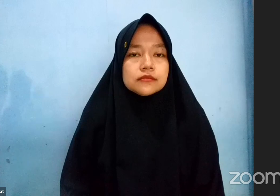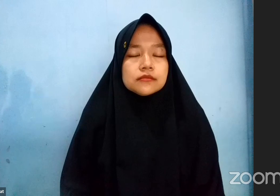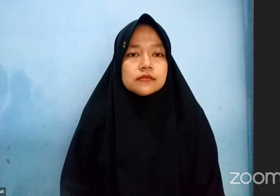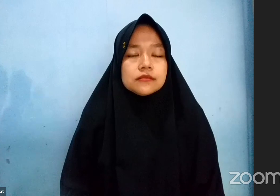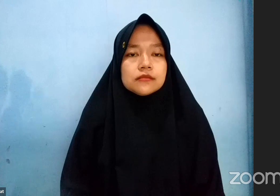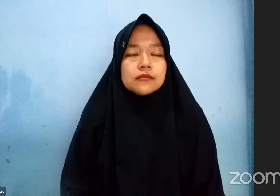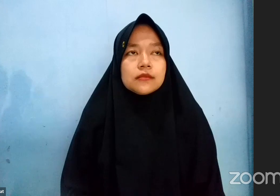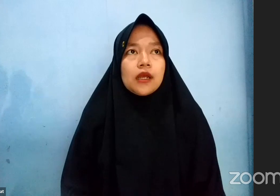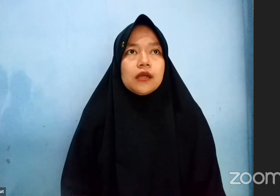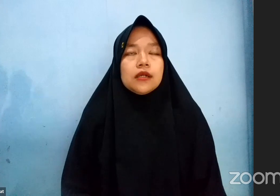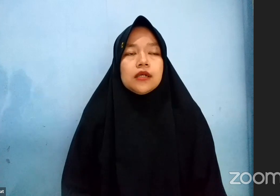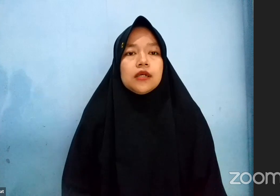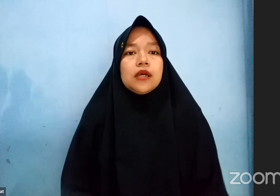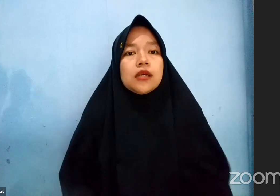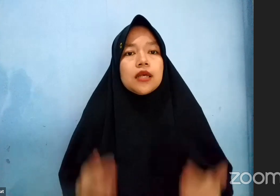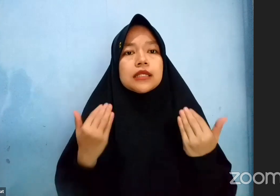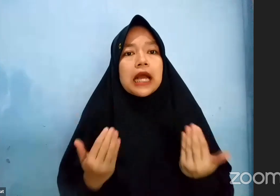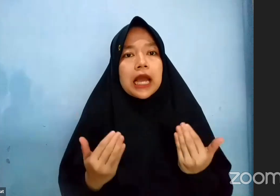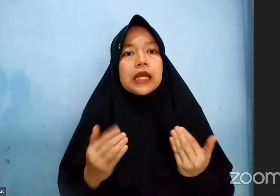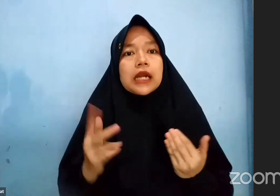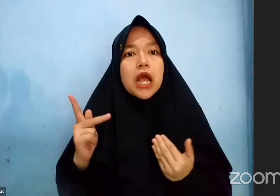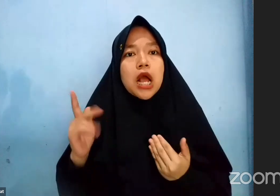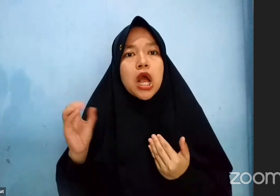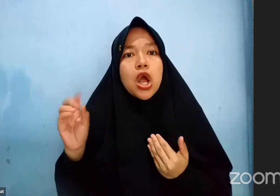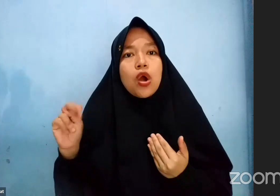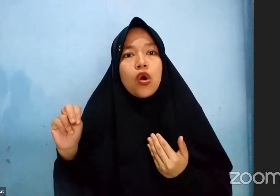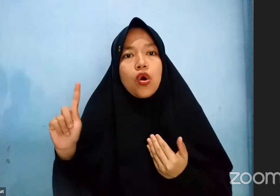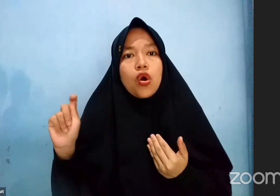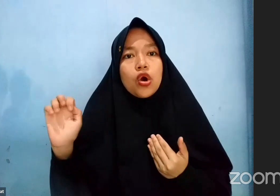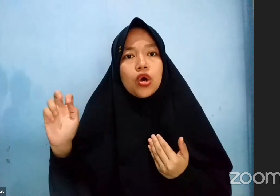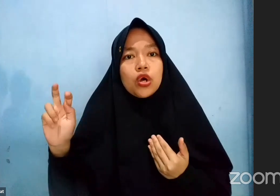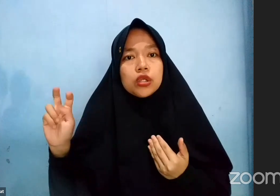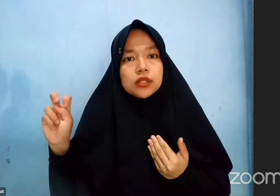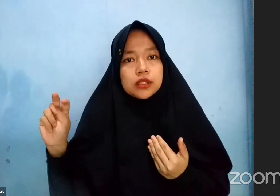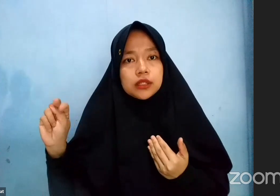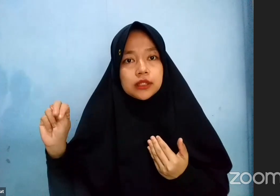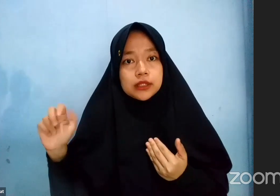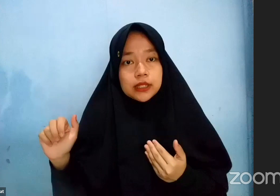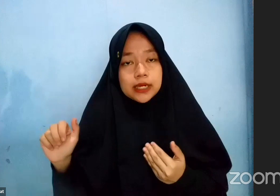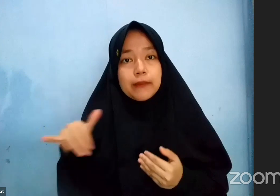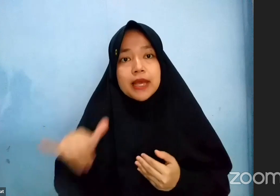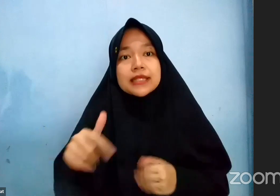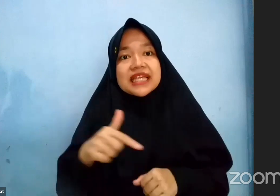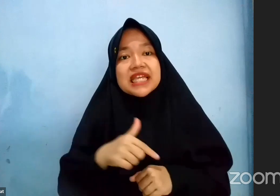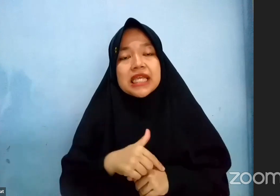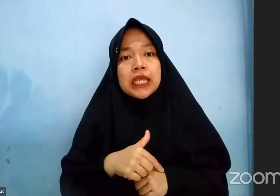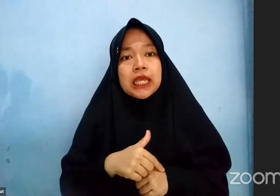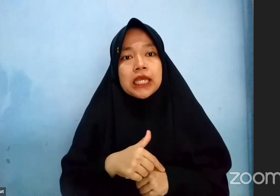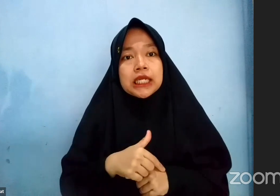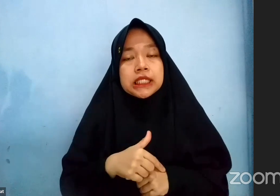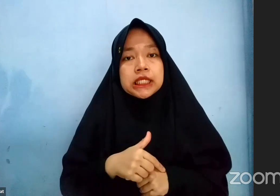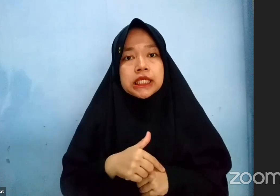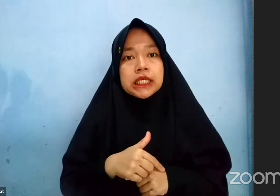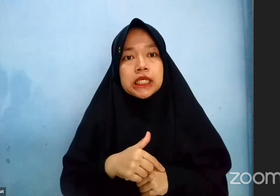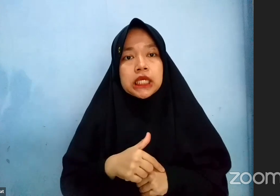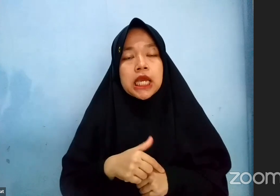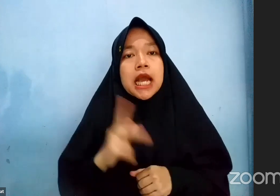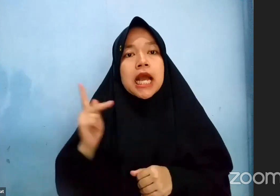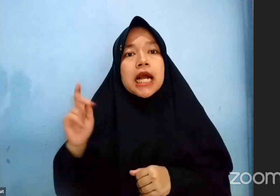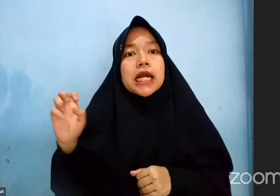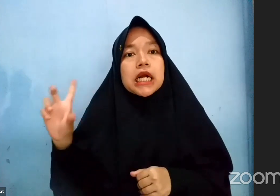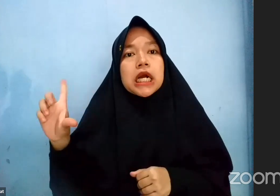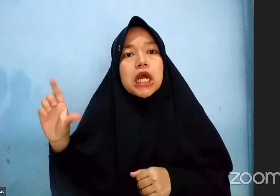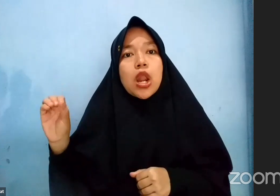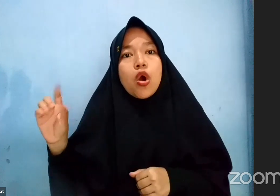dipegang oleh Balai radio tapi dengan proses yang ketat ya Bu ya Nggak cuman asal produksi aja